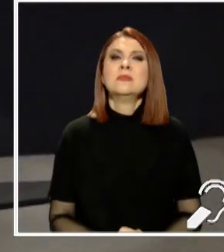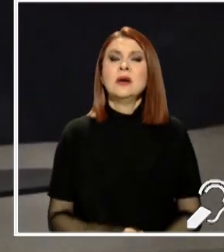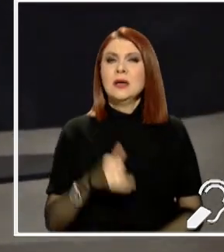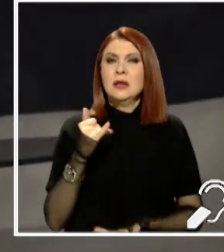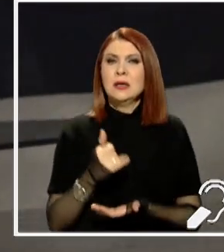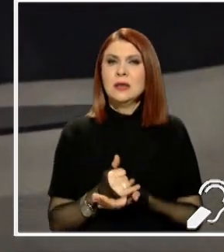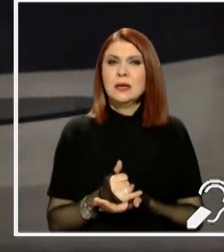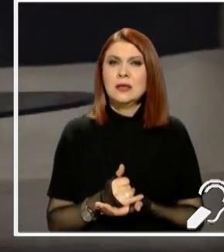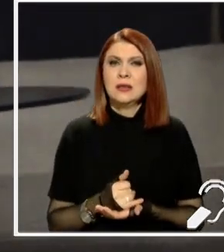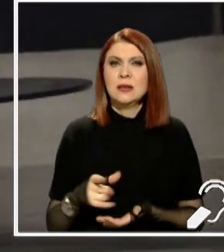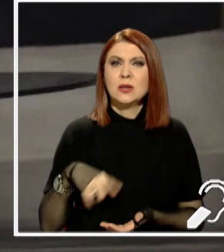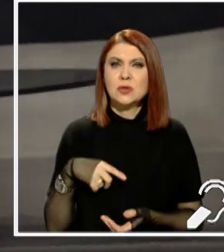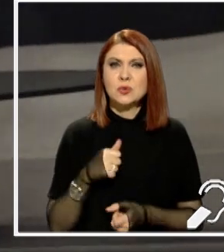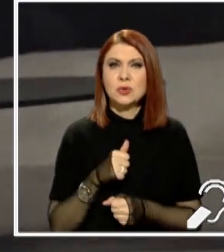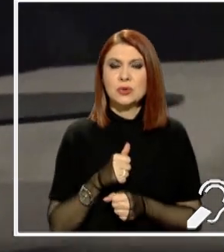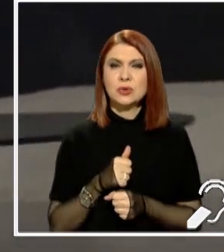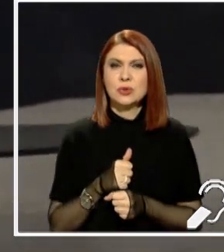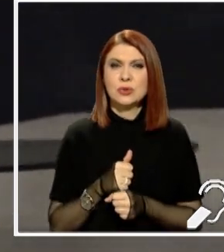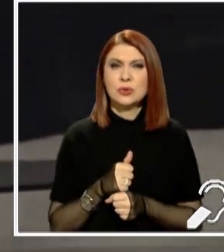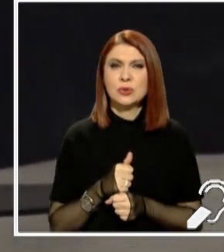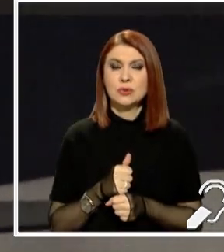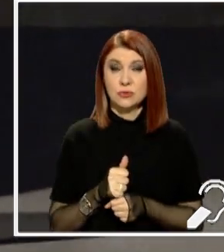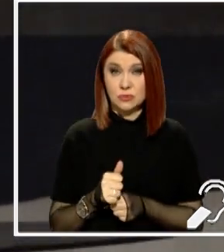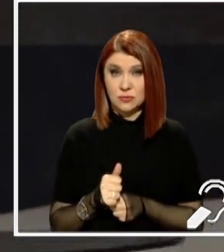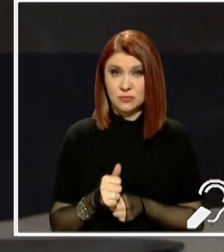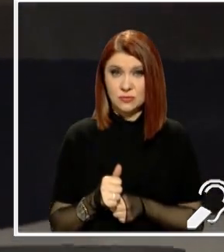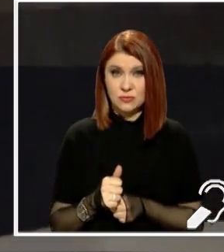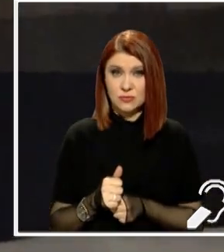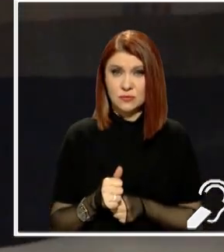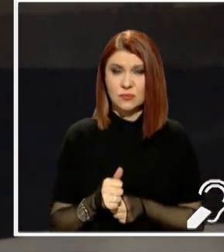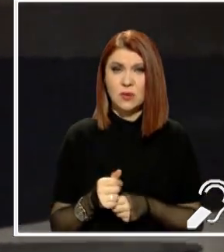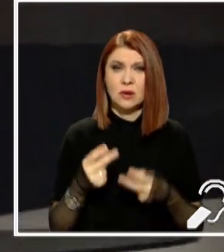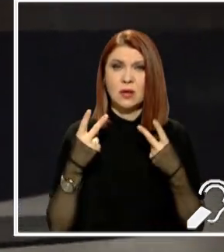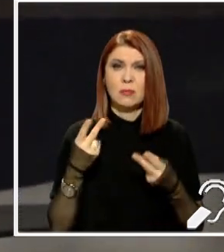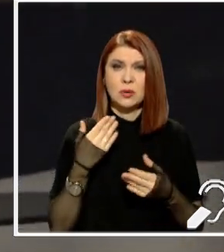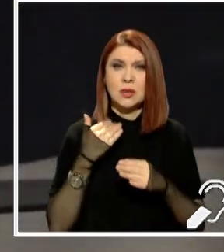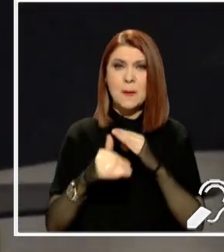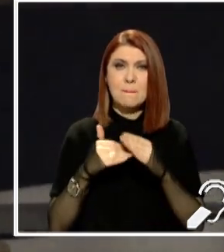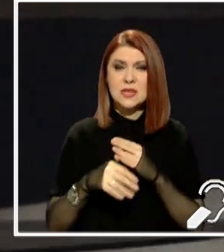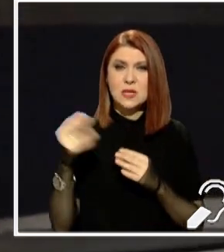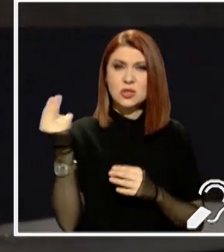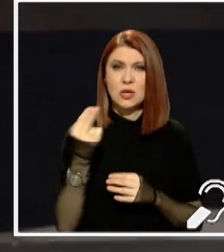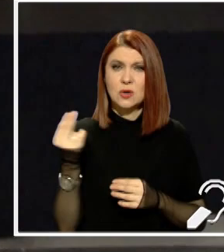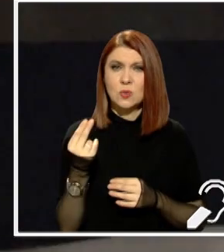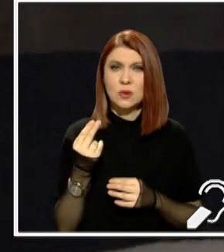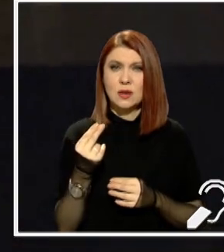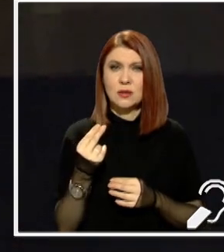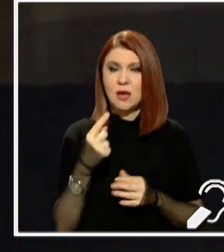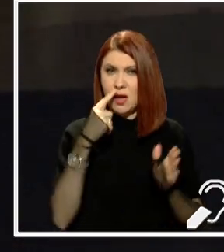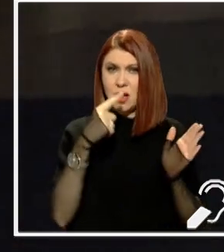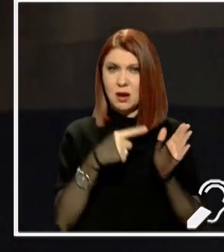Într-adevăr, sunt extrem de mature aceste mesaje lucrate,